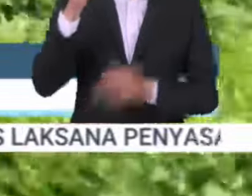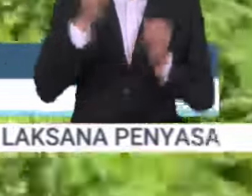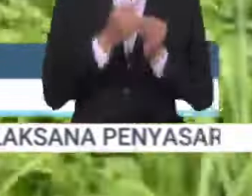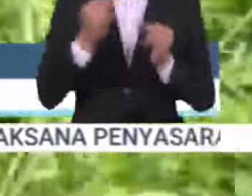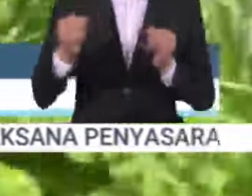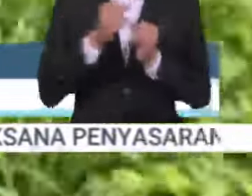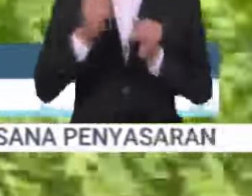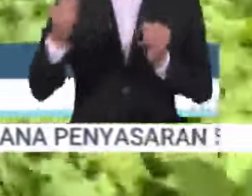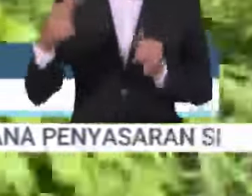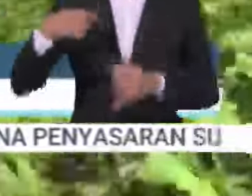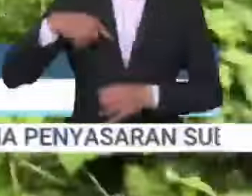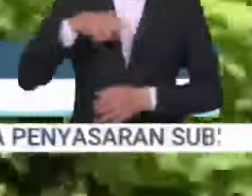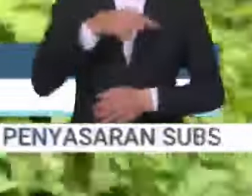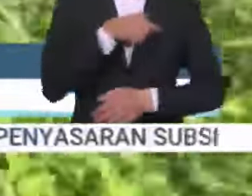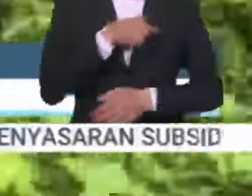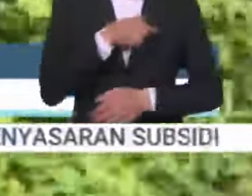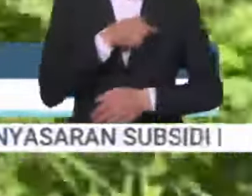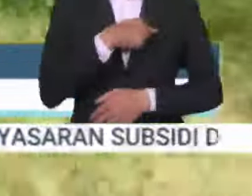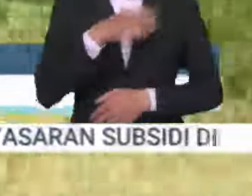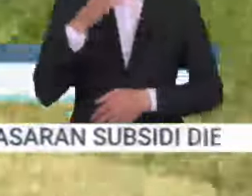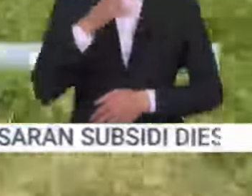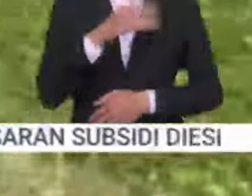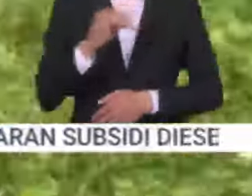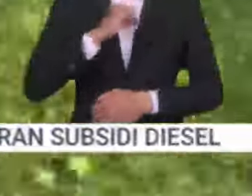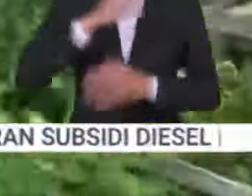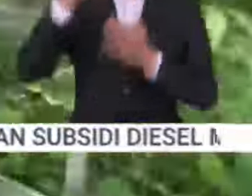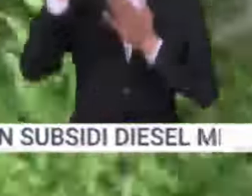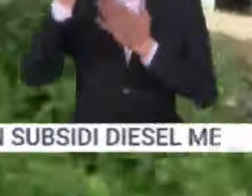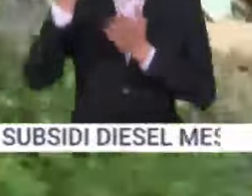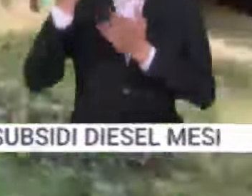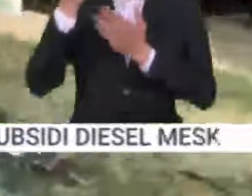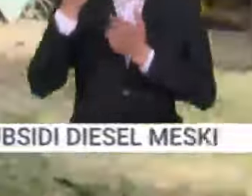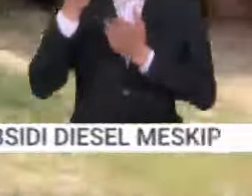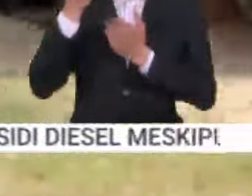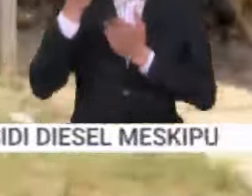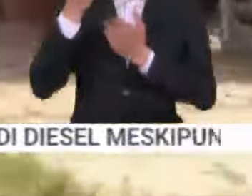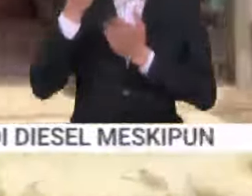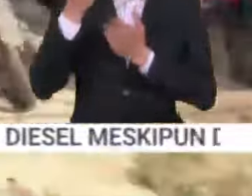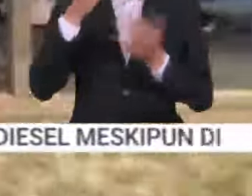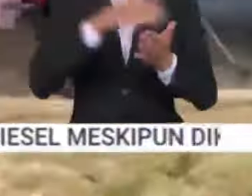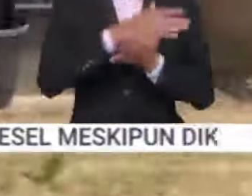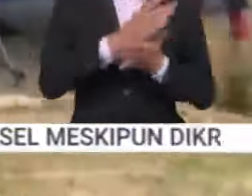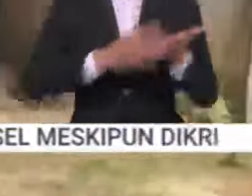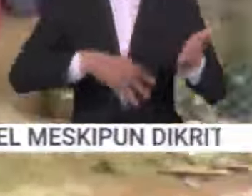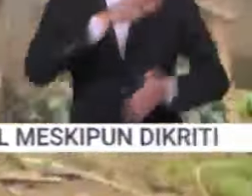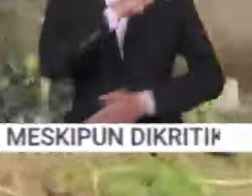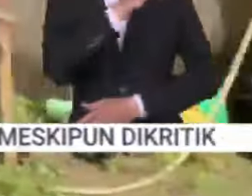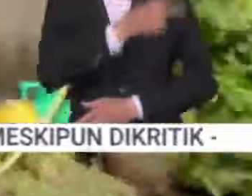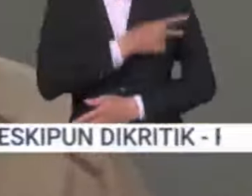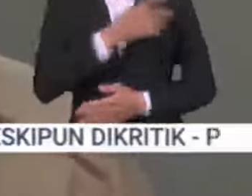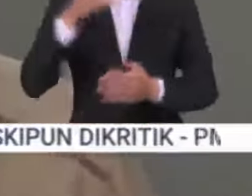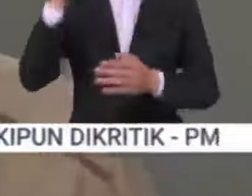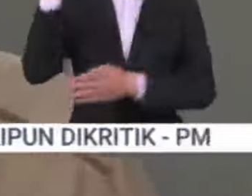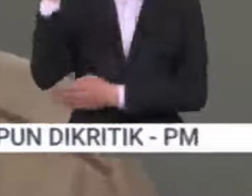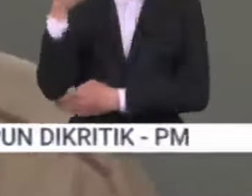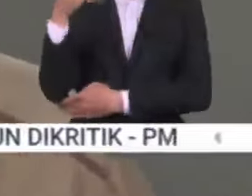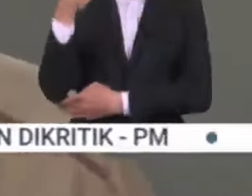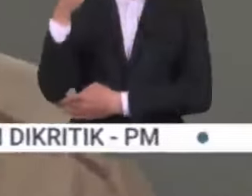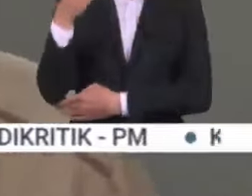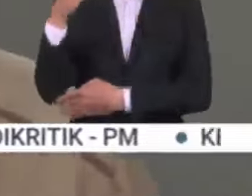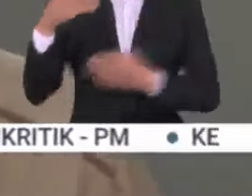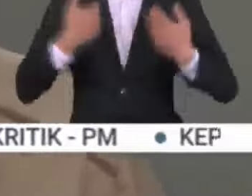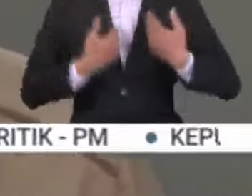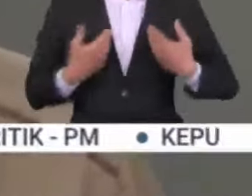jiran-jiran kita. Dan saya juga mengharapkan pihak berkuasa, pihak Jabatan Perlilitan